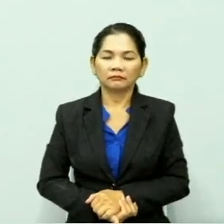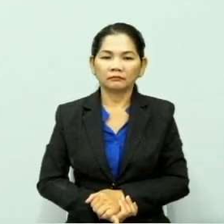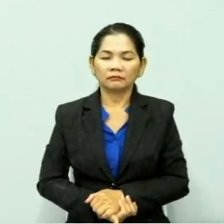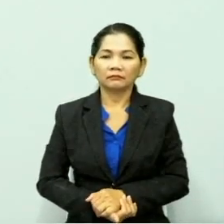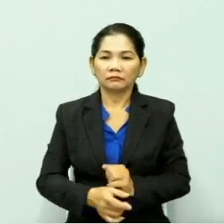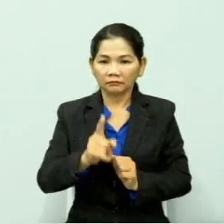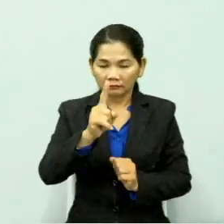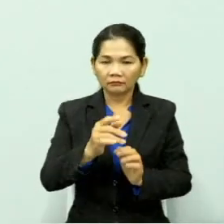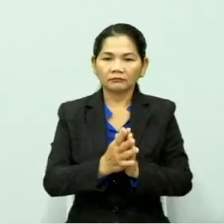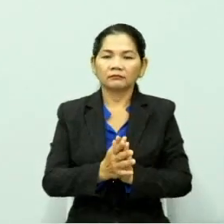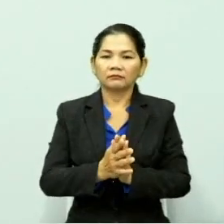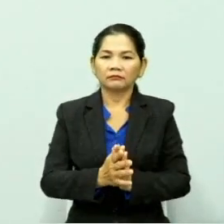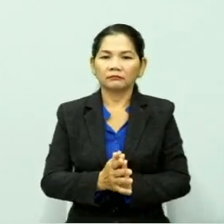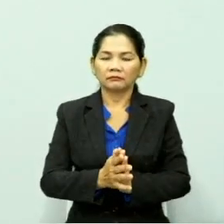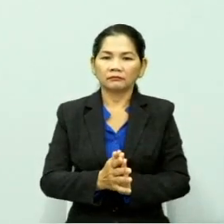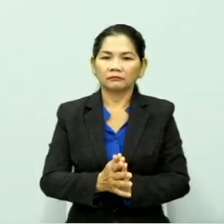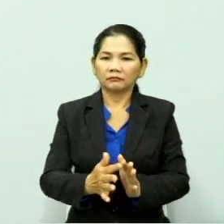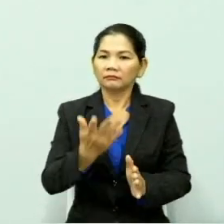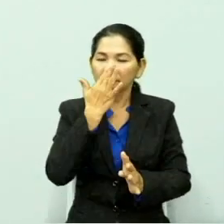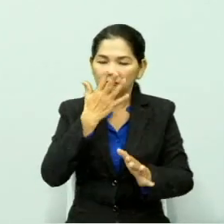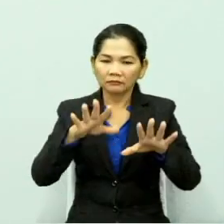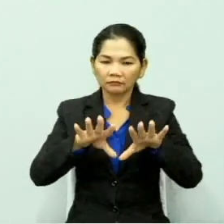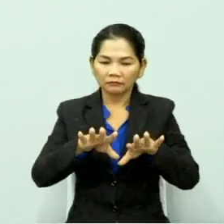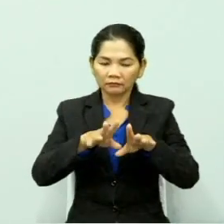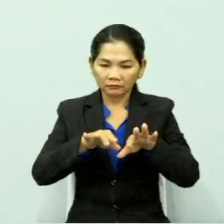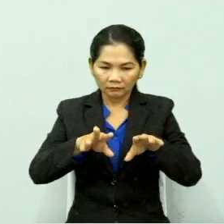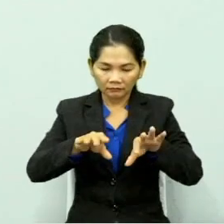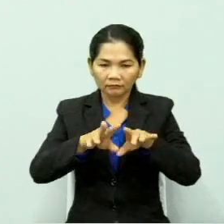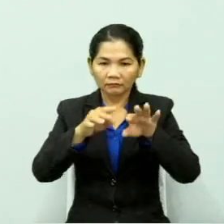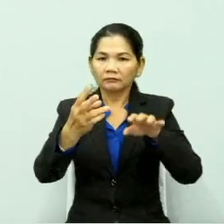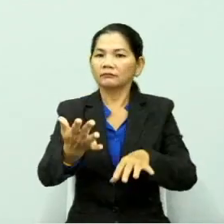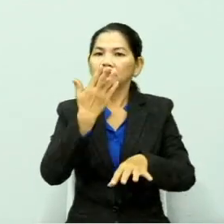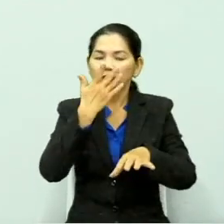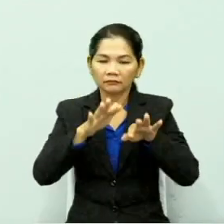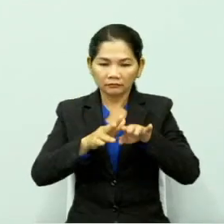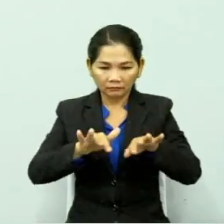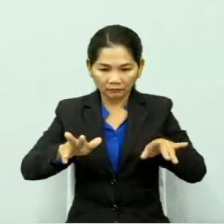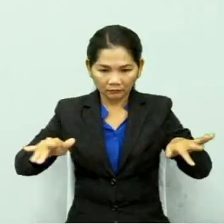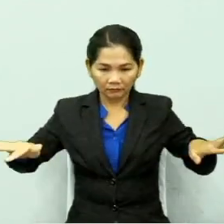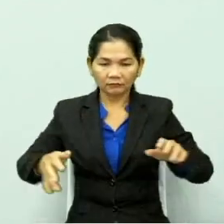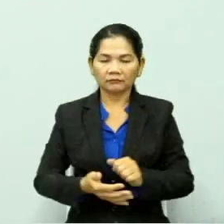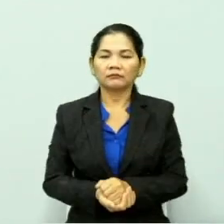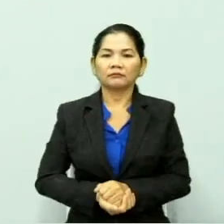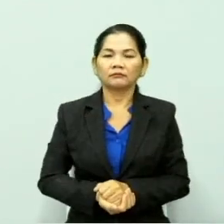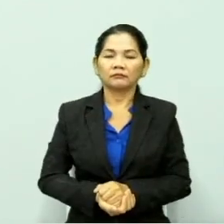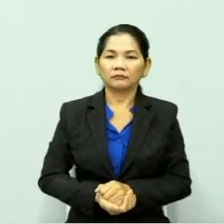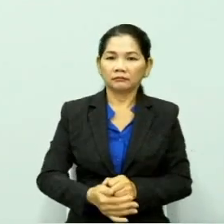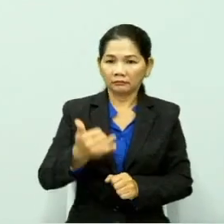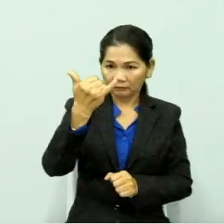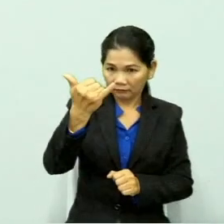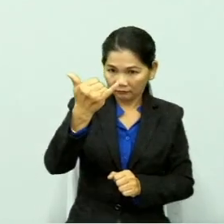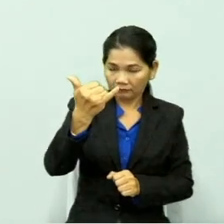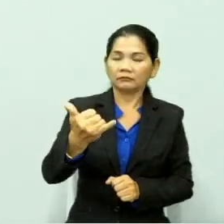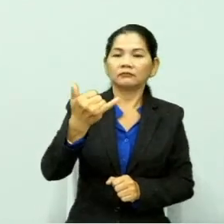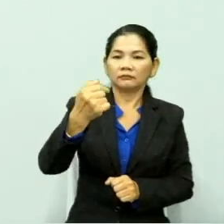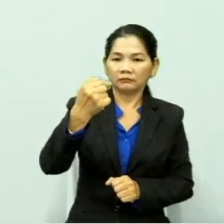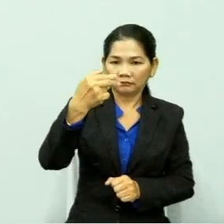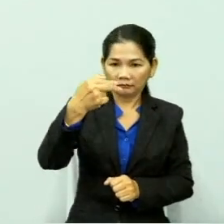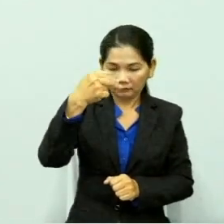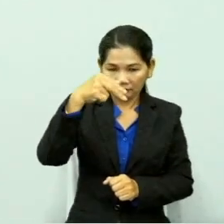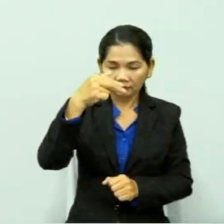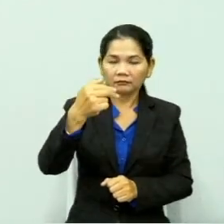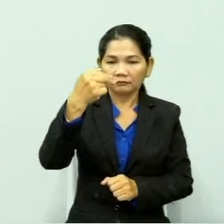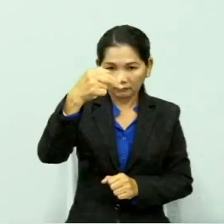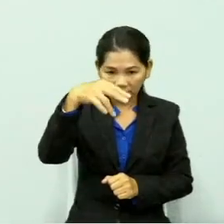mua tiết cứ chân nế sạ mật chà chẳng phần mán con phần mán cần lãnh thằng ó chà cứ miên bà mũi con cần